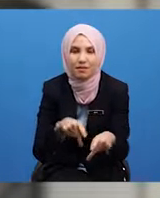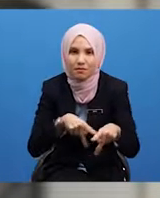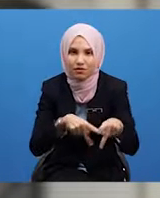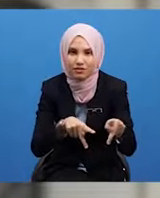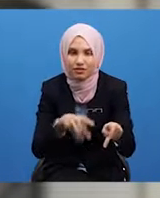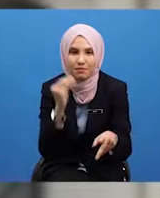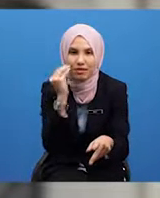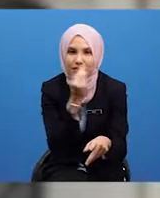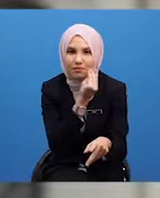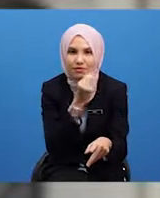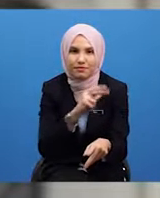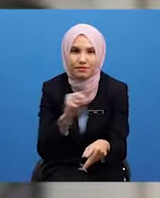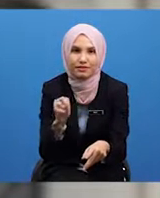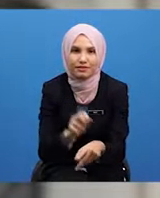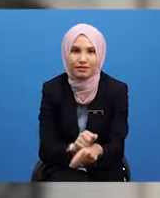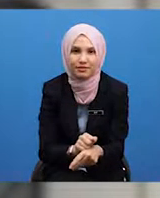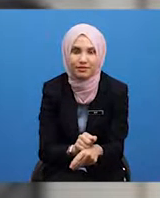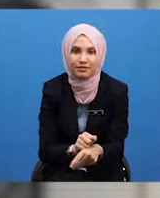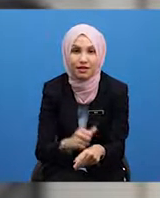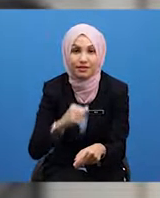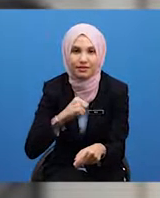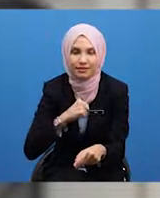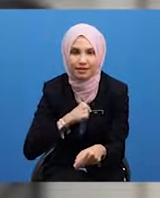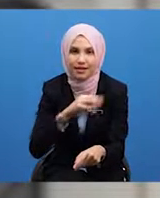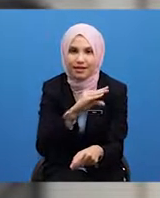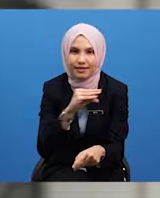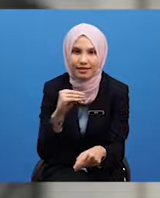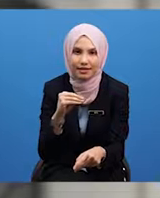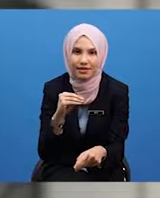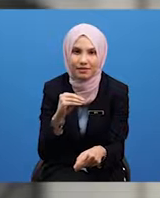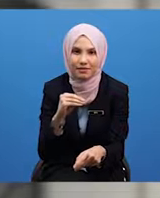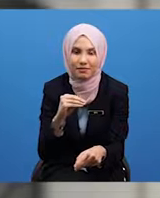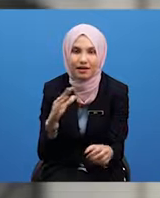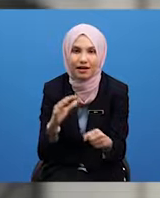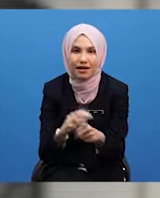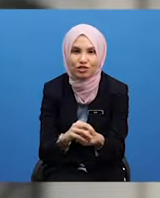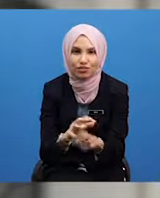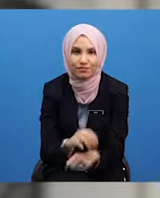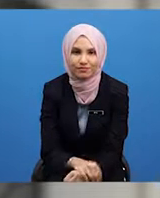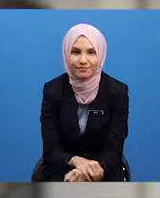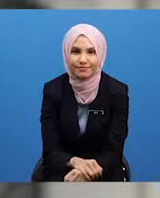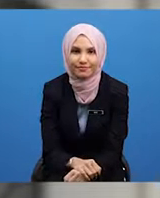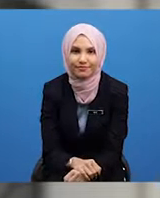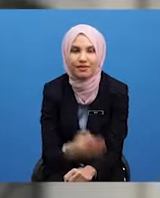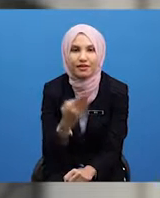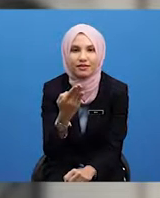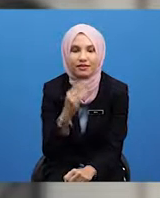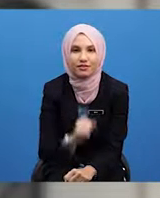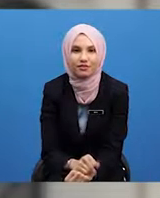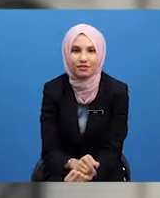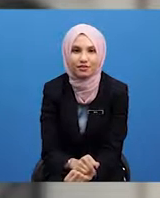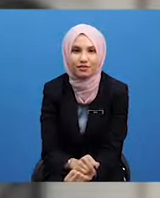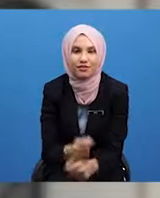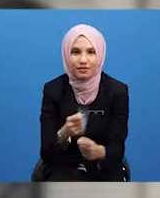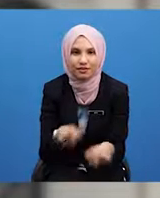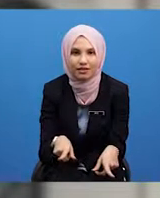yang kita kenali sebagai pendebungaan sendiri dan pendebungaan kacuk. Anda juga telah